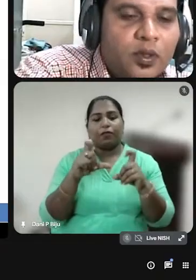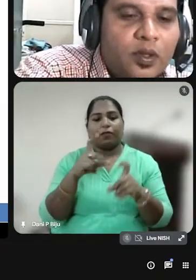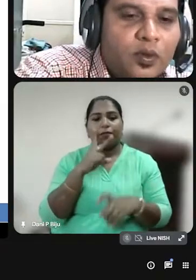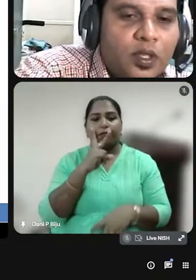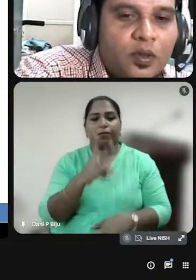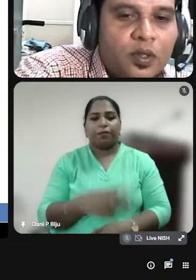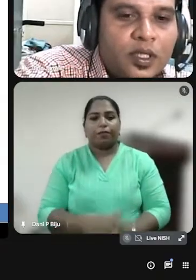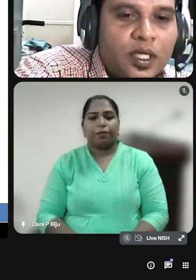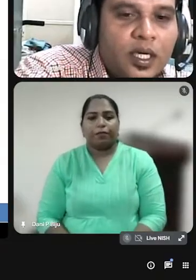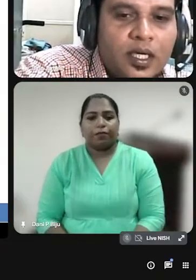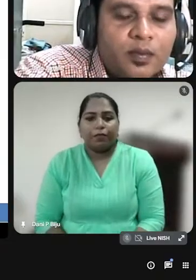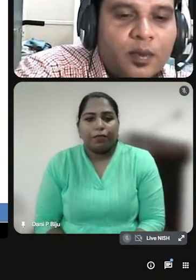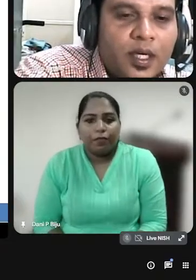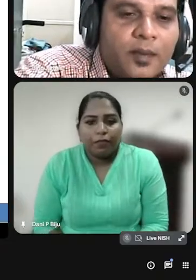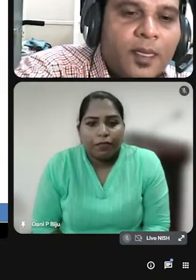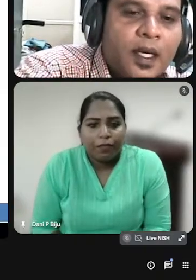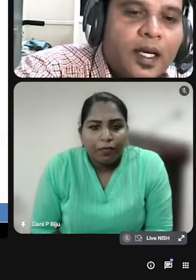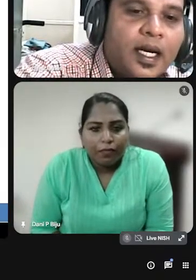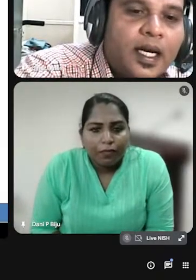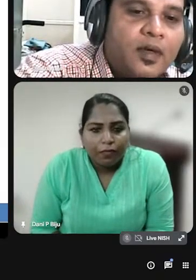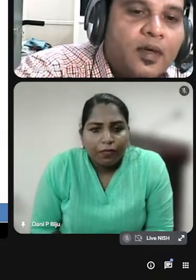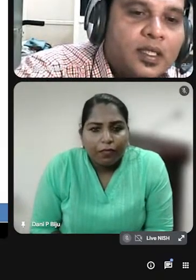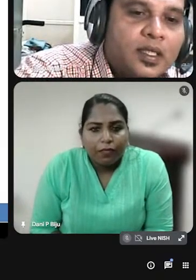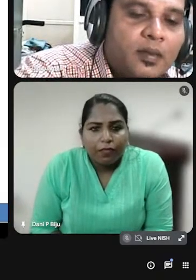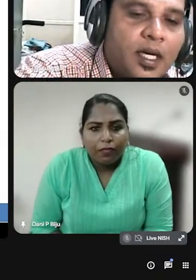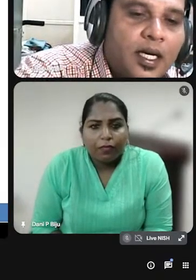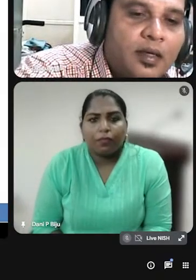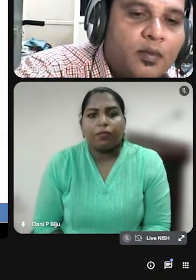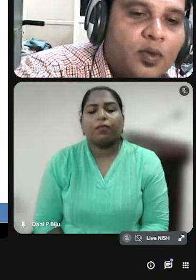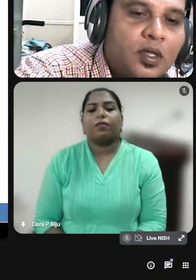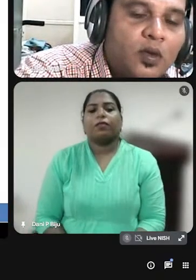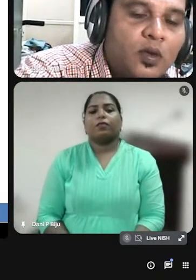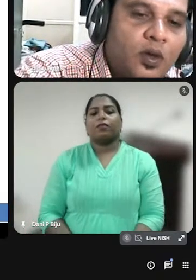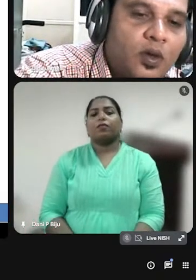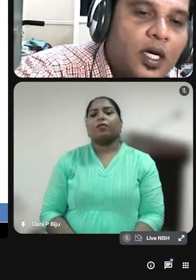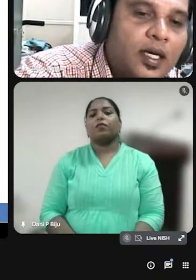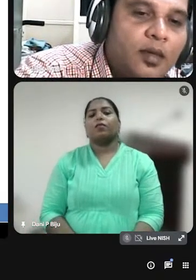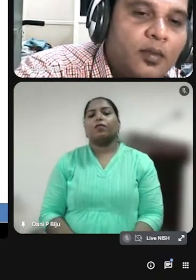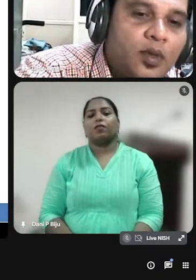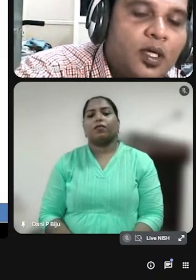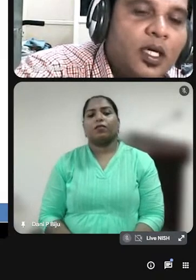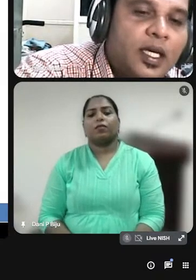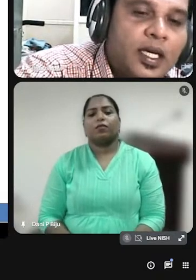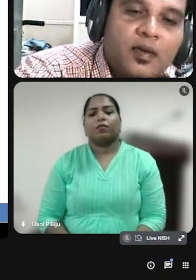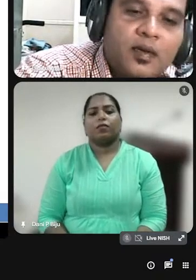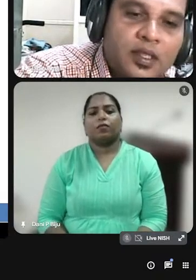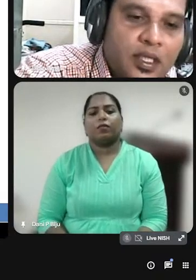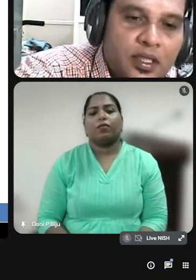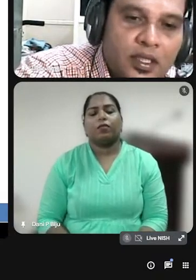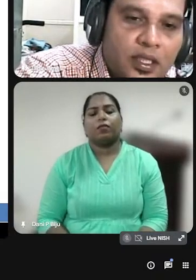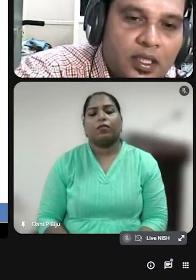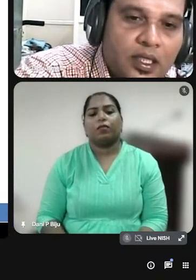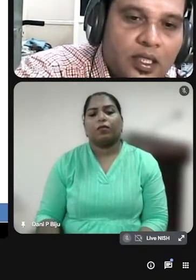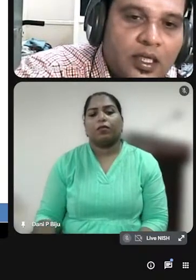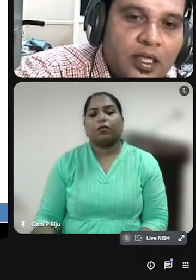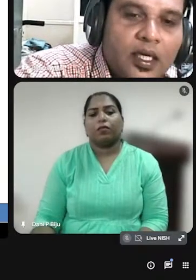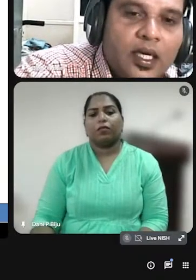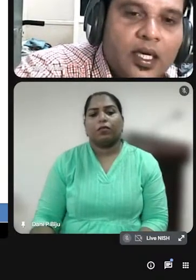കൈ മുട്ട് കുത്തിക്കൊണ്ട് ചെയ്യുക. അതുപോലെ രണ്ട് വശത്തേക്കും കാലിന്റെ മുട്ട്, ഓരോ കാലിന്റെ മുട്ട് രണ്ട് വശത്തേക്ക്